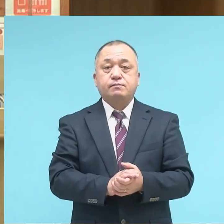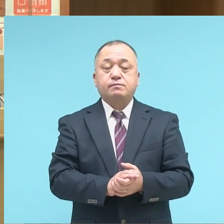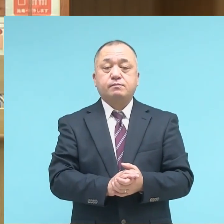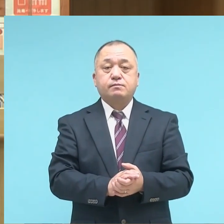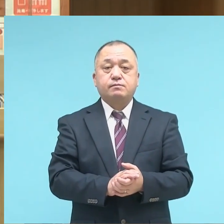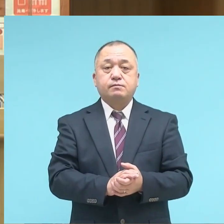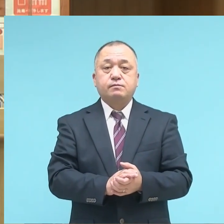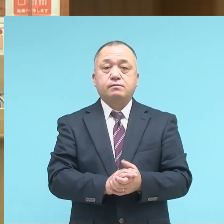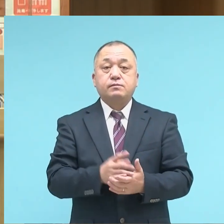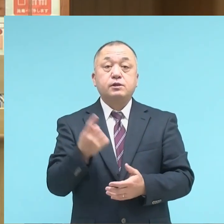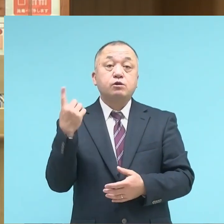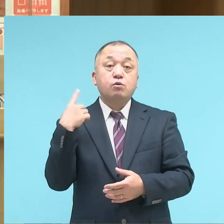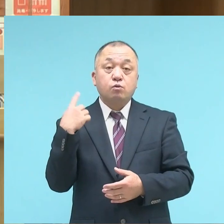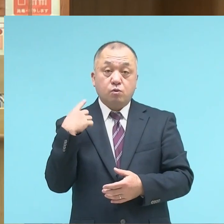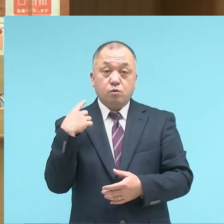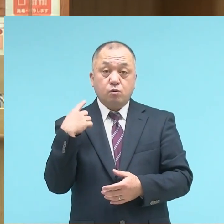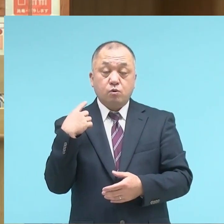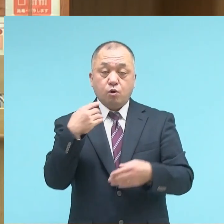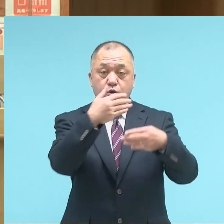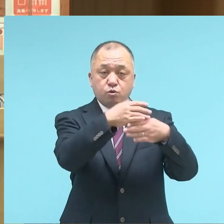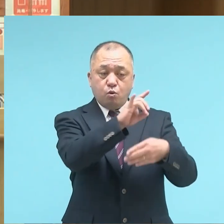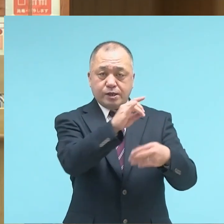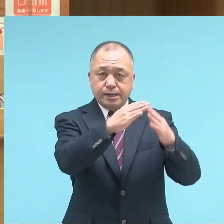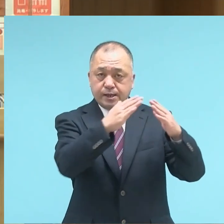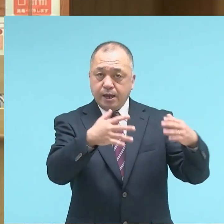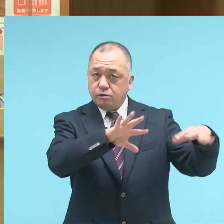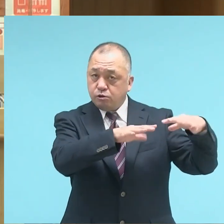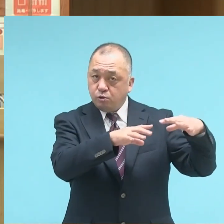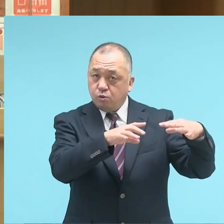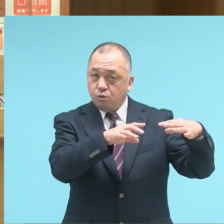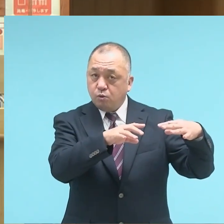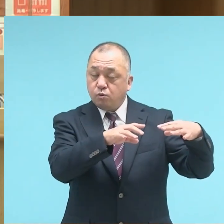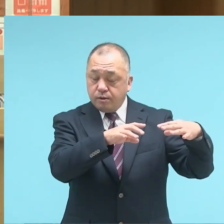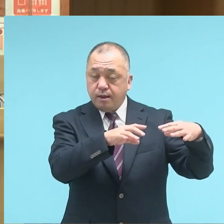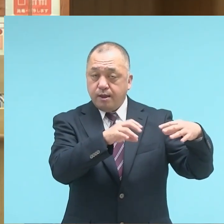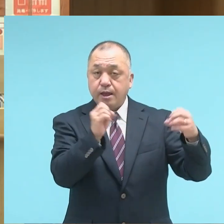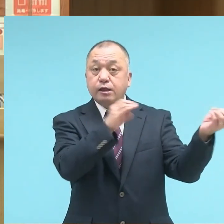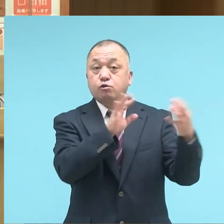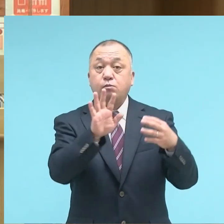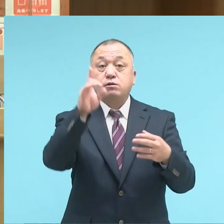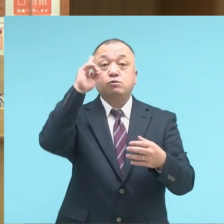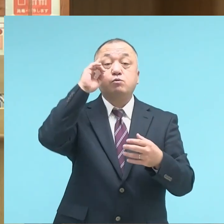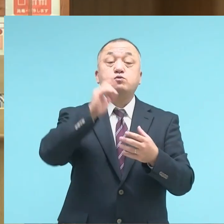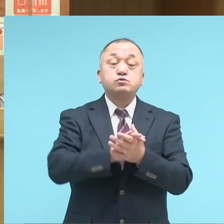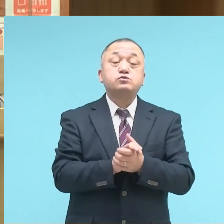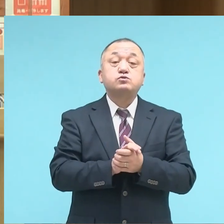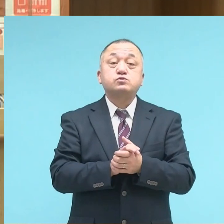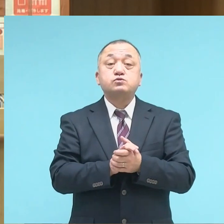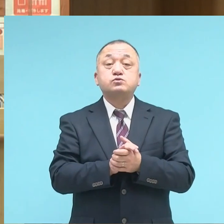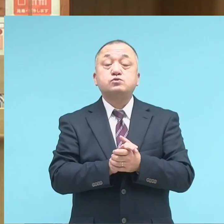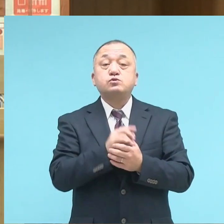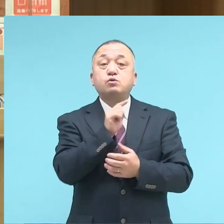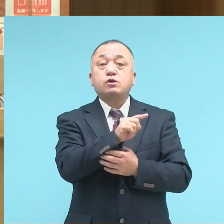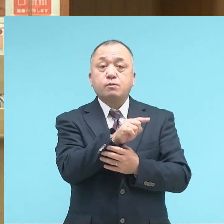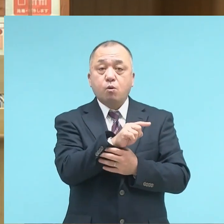の論議会での議論などでもやり取りがあったと思いますが、それをそこでも出